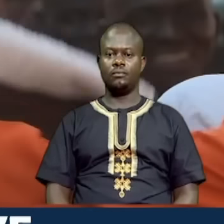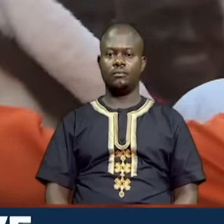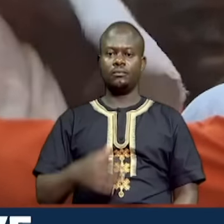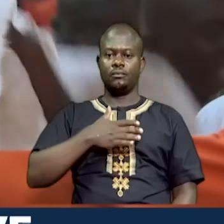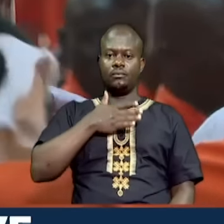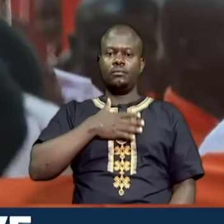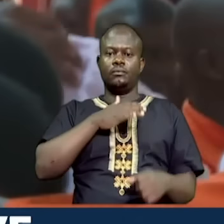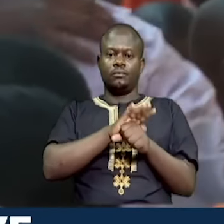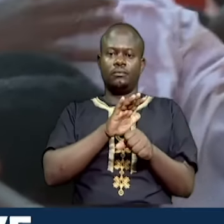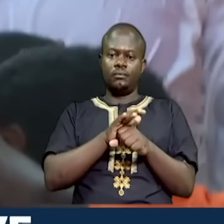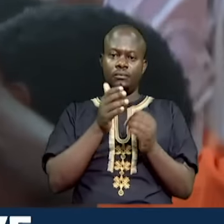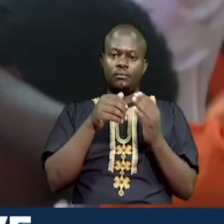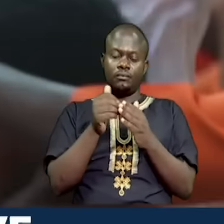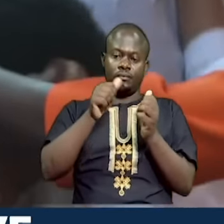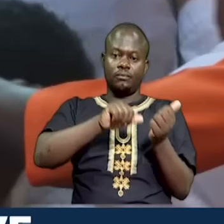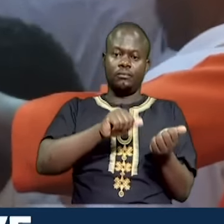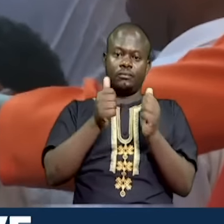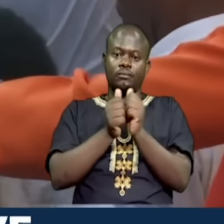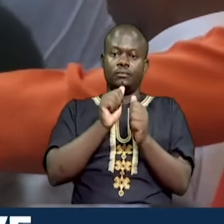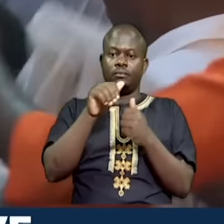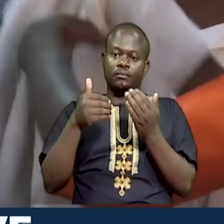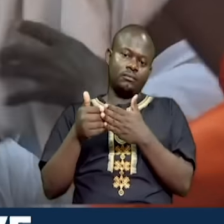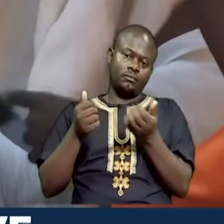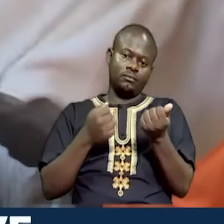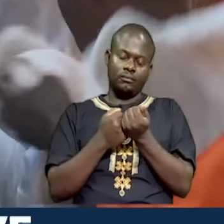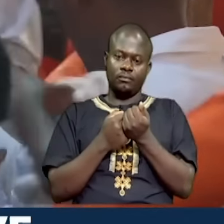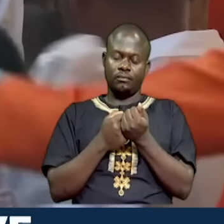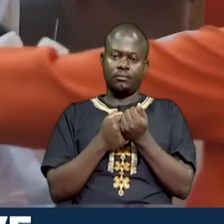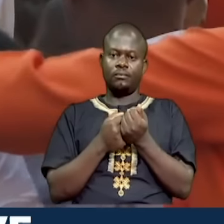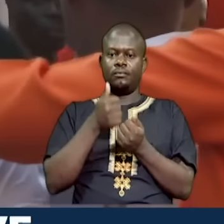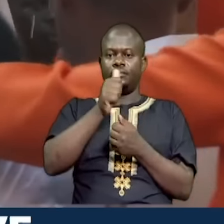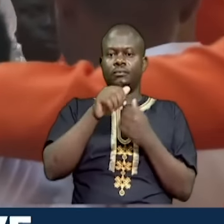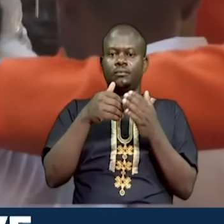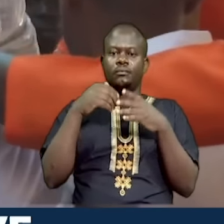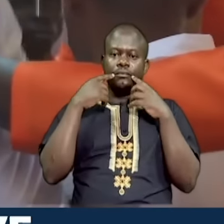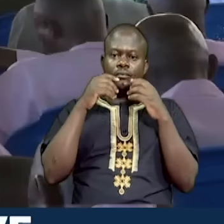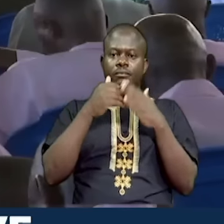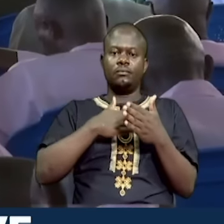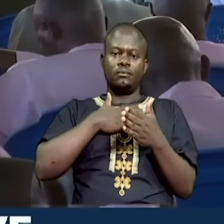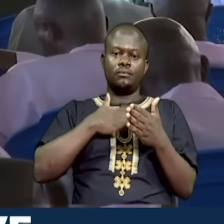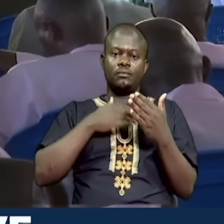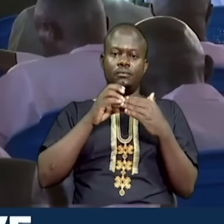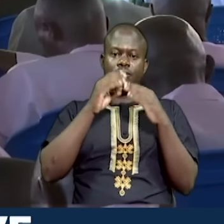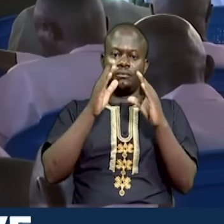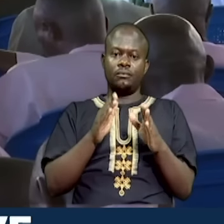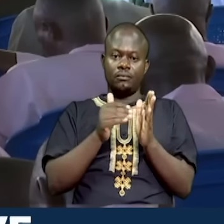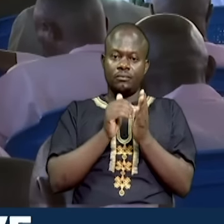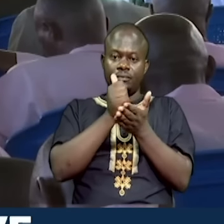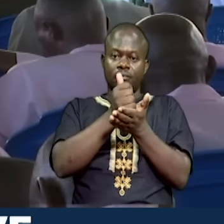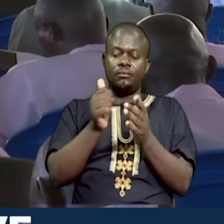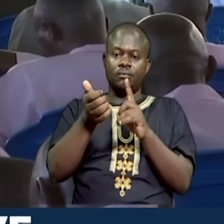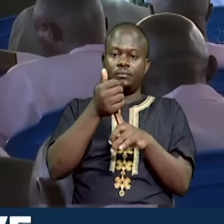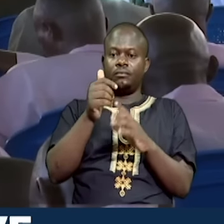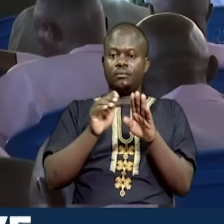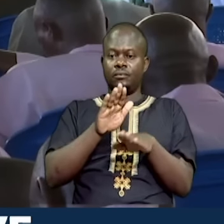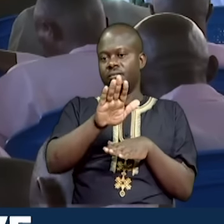mwinshi ku bagororwa babatijwe na bagenzi babo bari baje kubashyigikira abagororwa bavuze ko bashimira ubuyobozi bwa gereza n'itorero ryabafashije kugera kuri